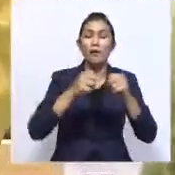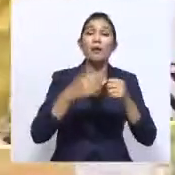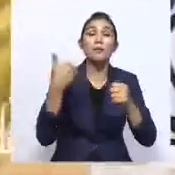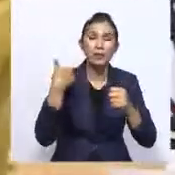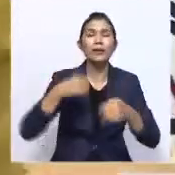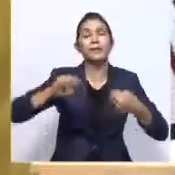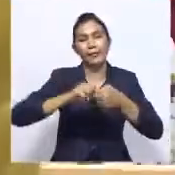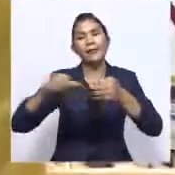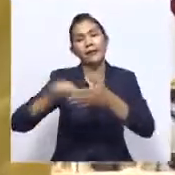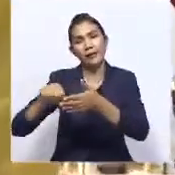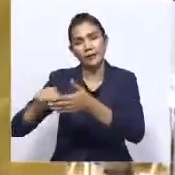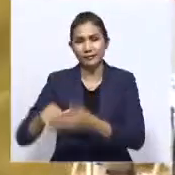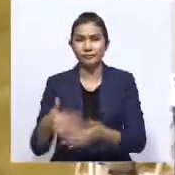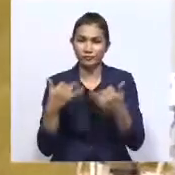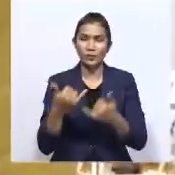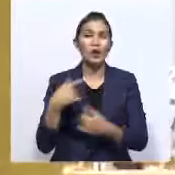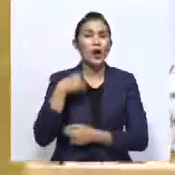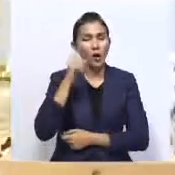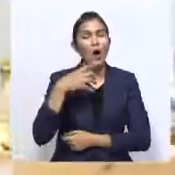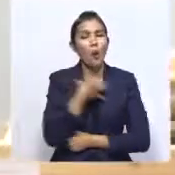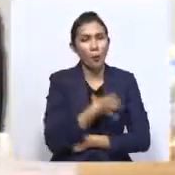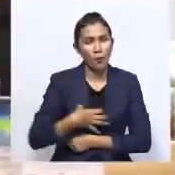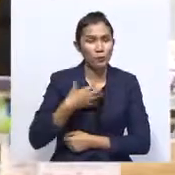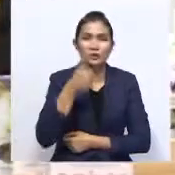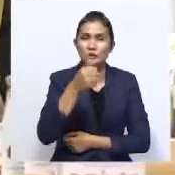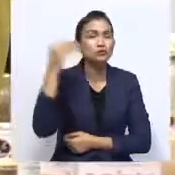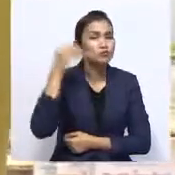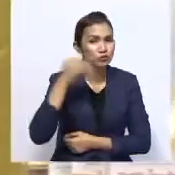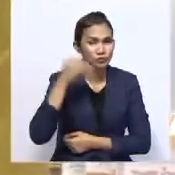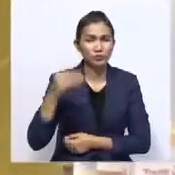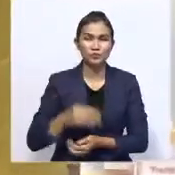ไขกันต่อไปและส่วนตัวอารมณ์ดีทุกวันครับ